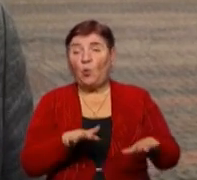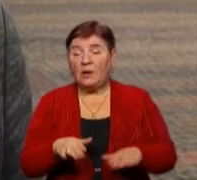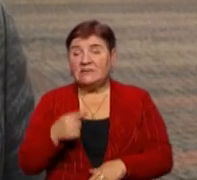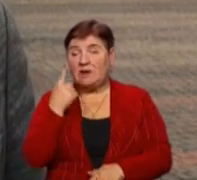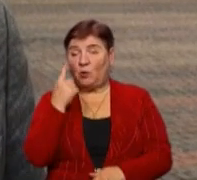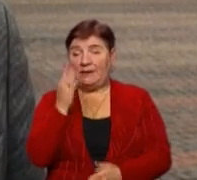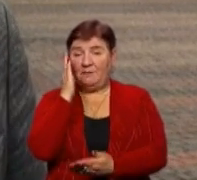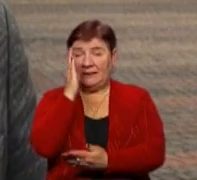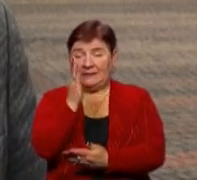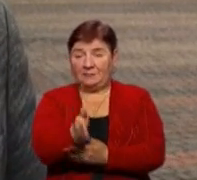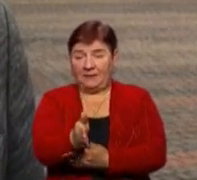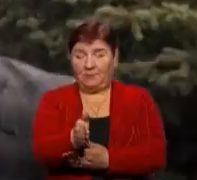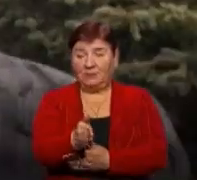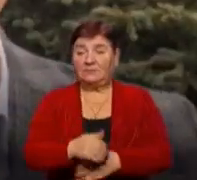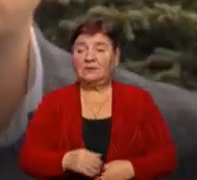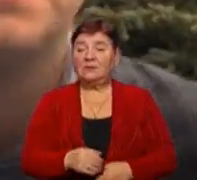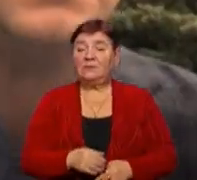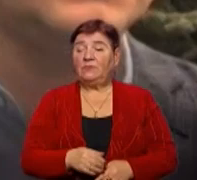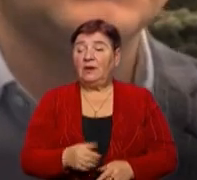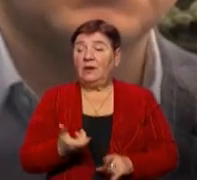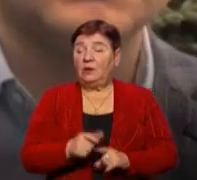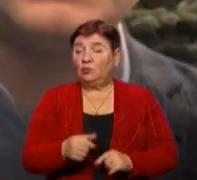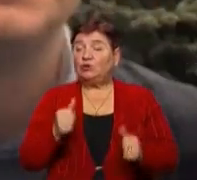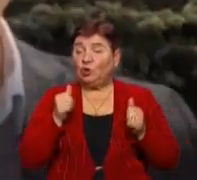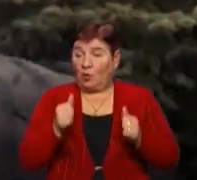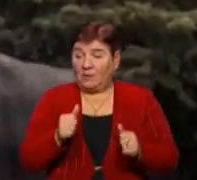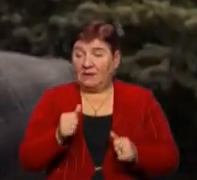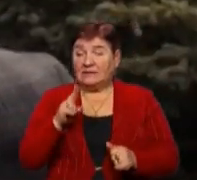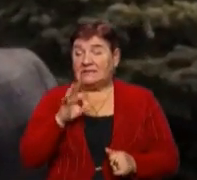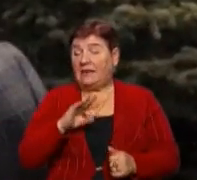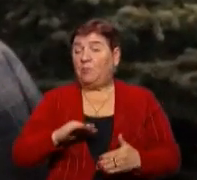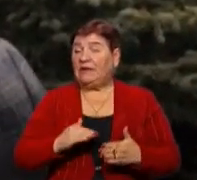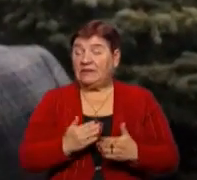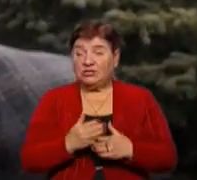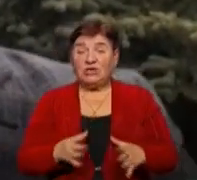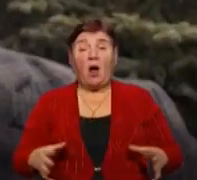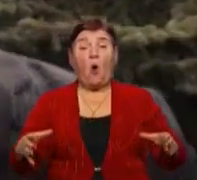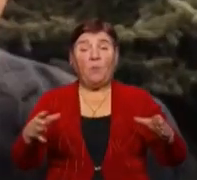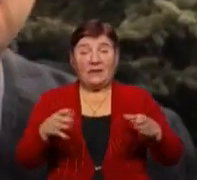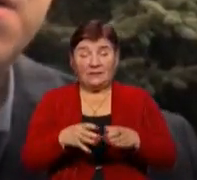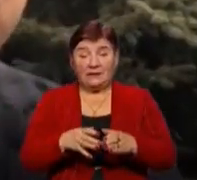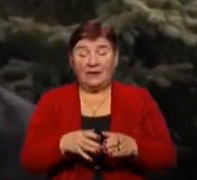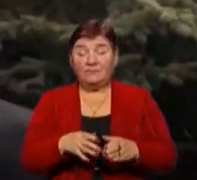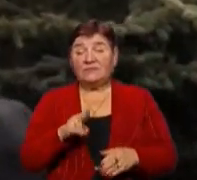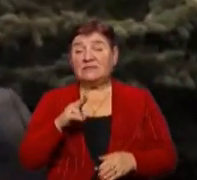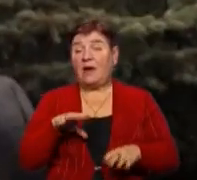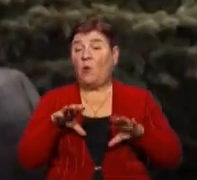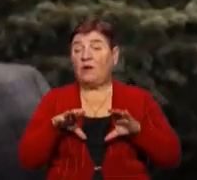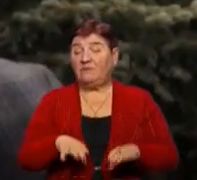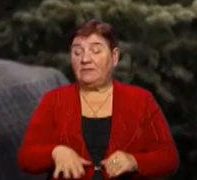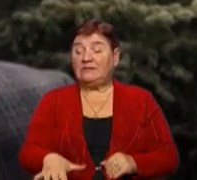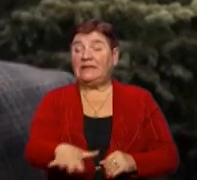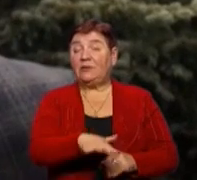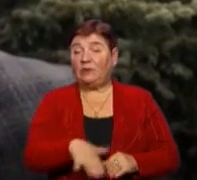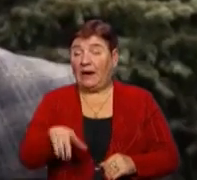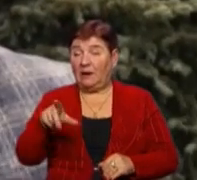одним напрямком, одним шляхом. Дуже добре, на мою думку, що це є не політичне об'єднання, бо це об'єднання голів територіальних